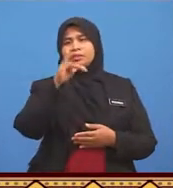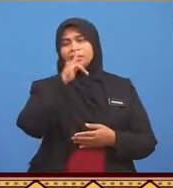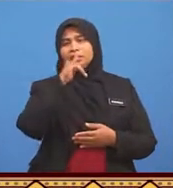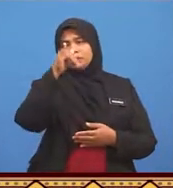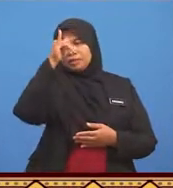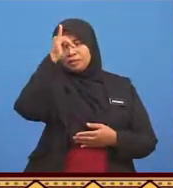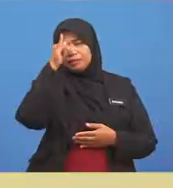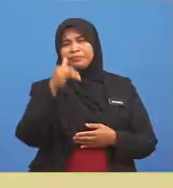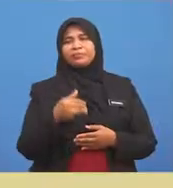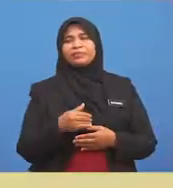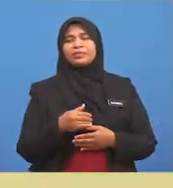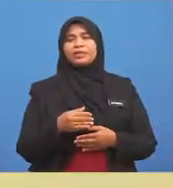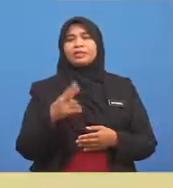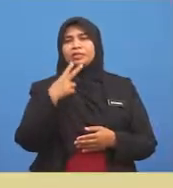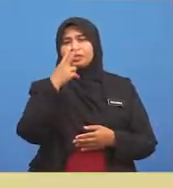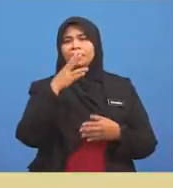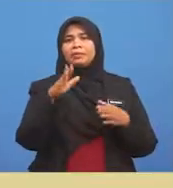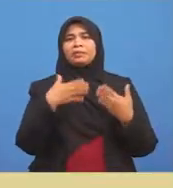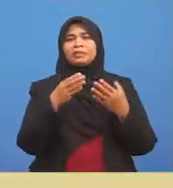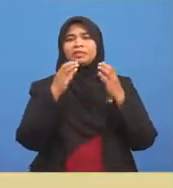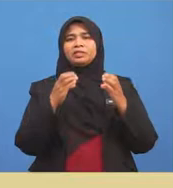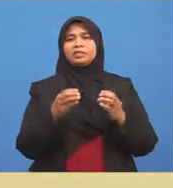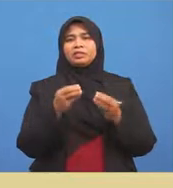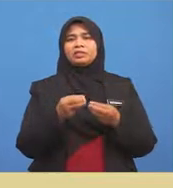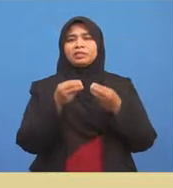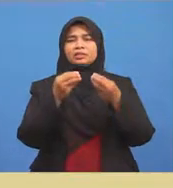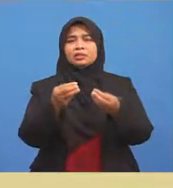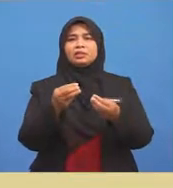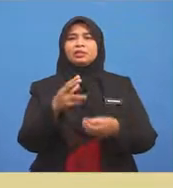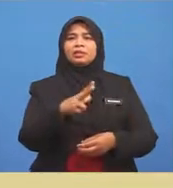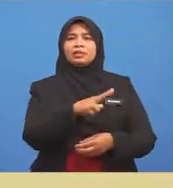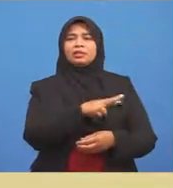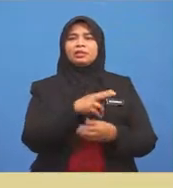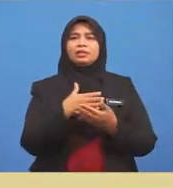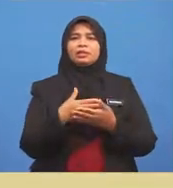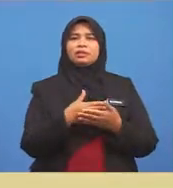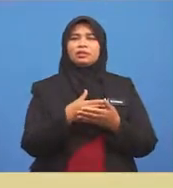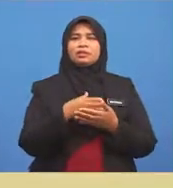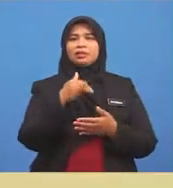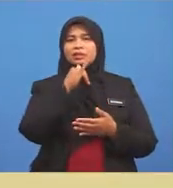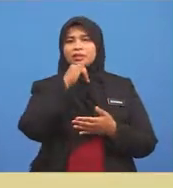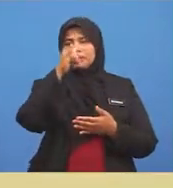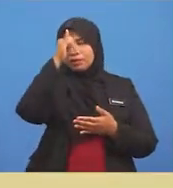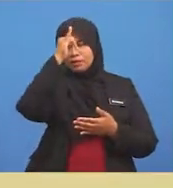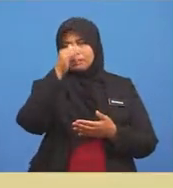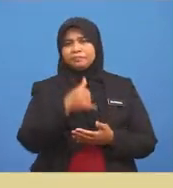pula bagaimanakah cara menyerahkan harta tersebut kepada anak yatim yang